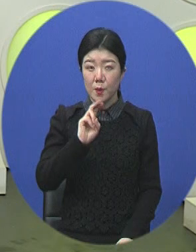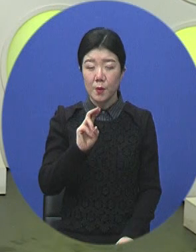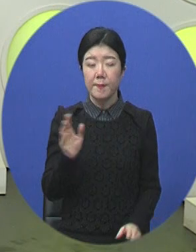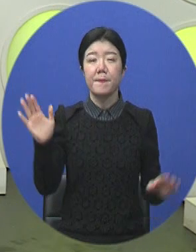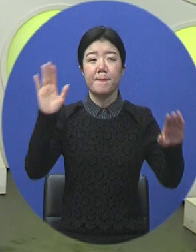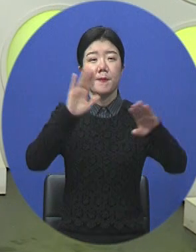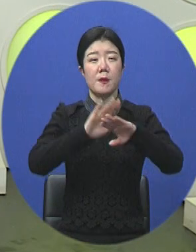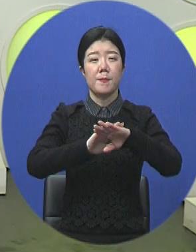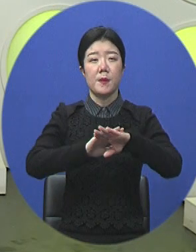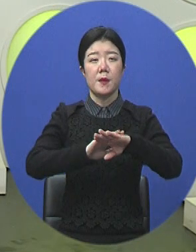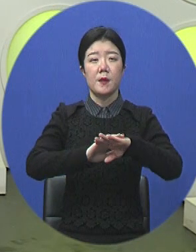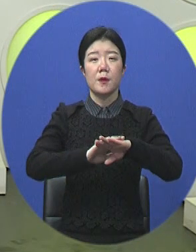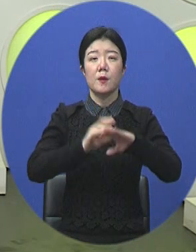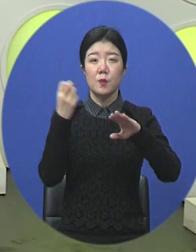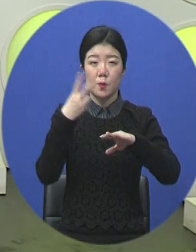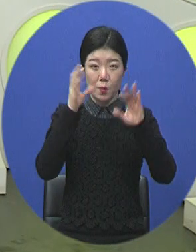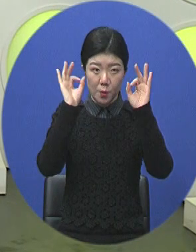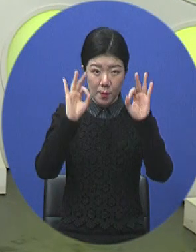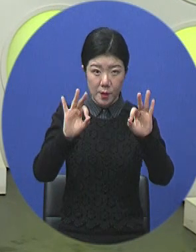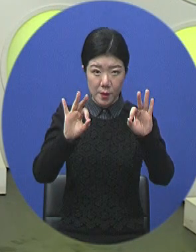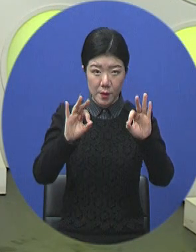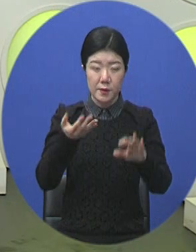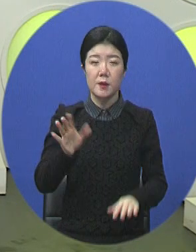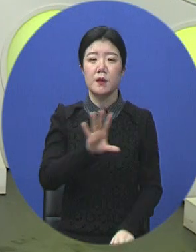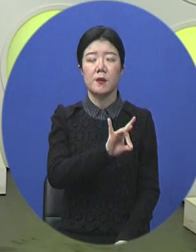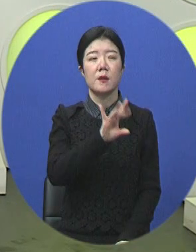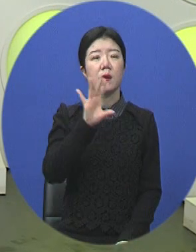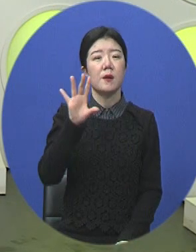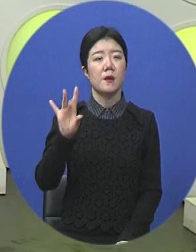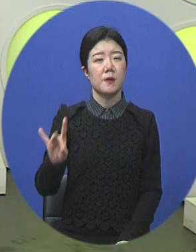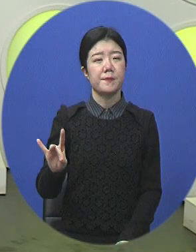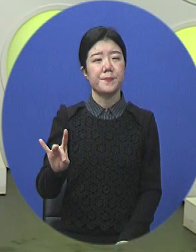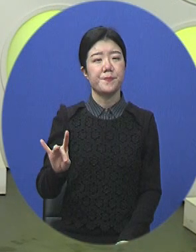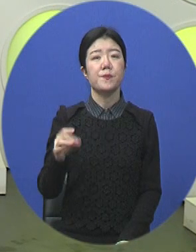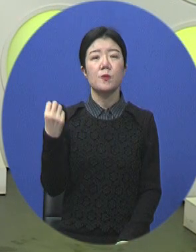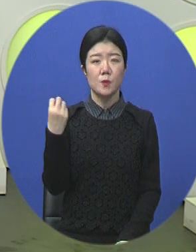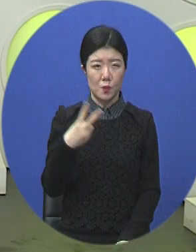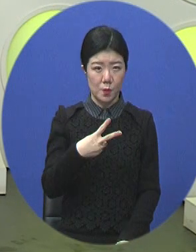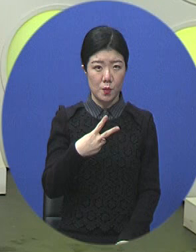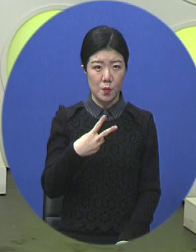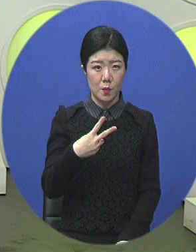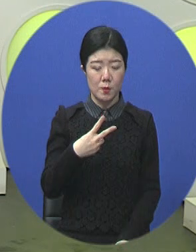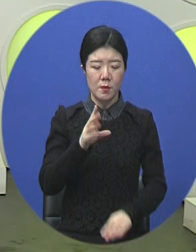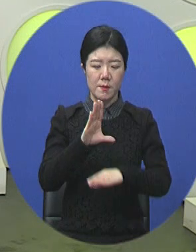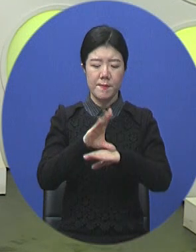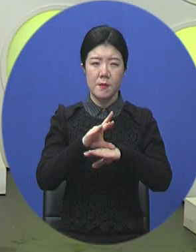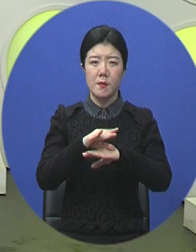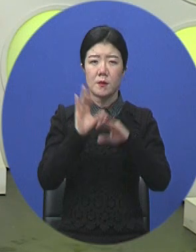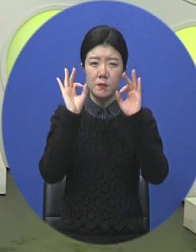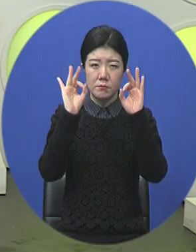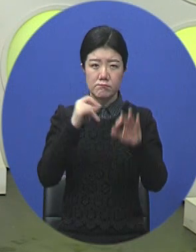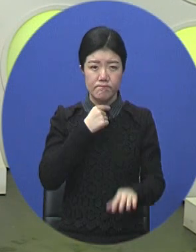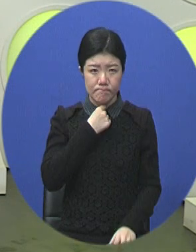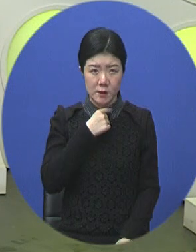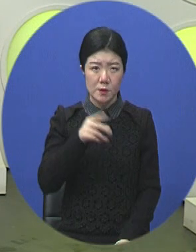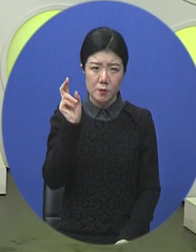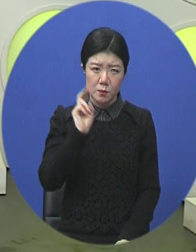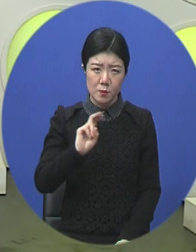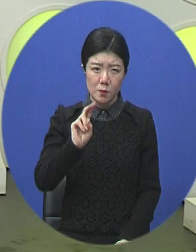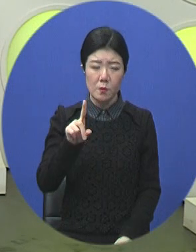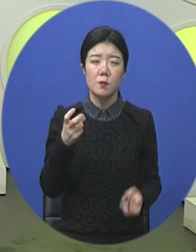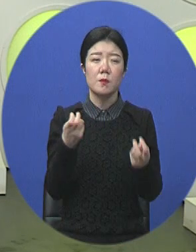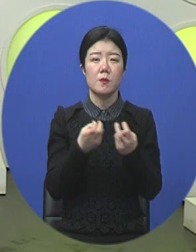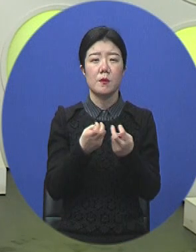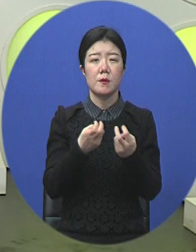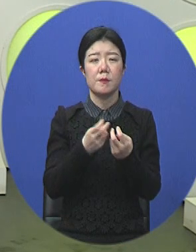밤에 들어보는데, 그래도 가끔 이렇게 반복해서, 아, 내가 이 노래를 부를 때는 어떻게 좀